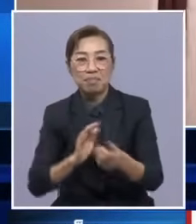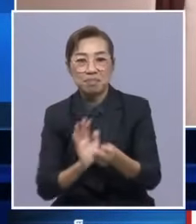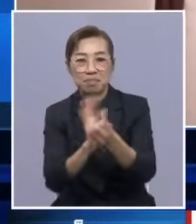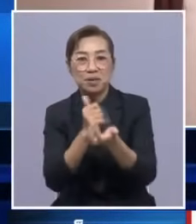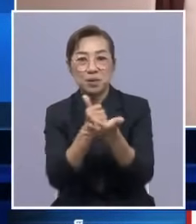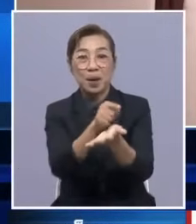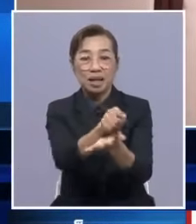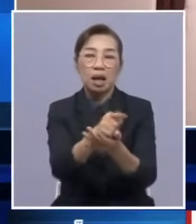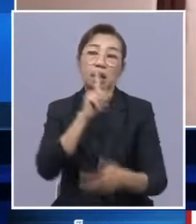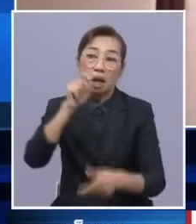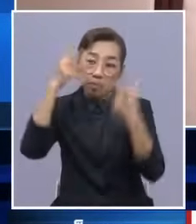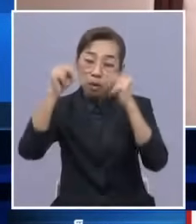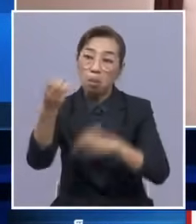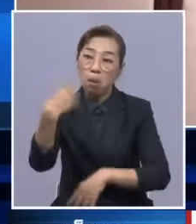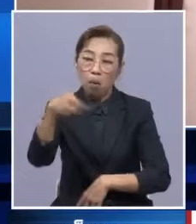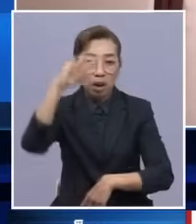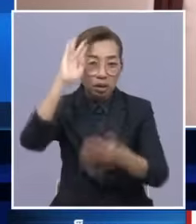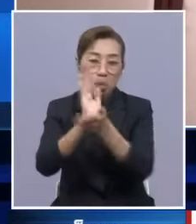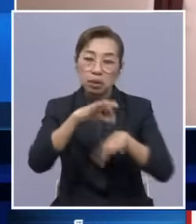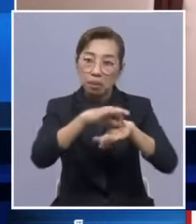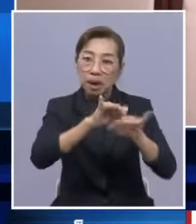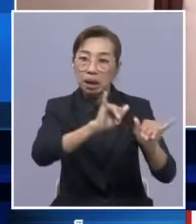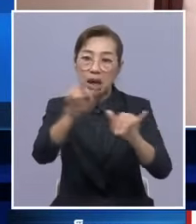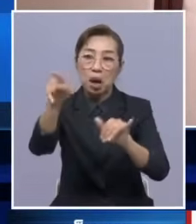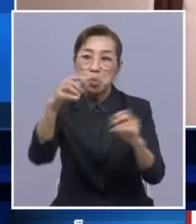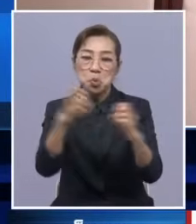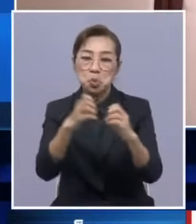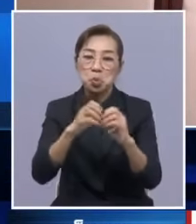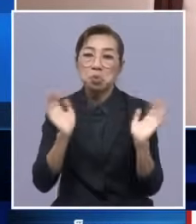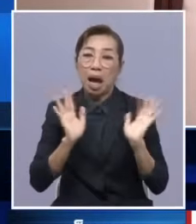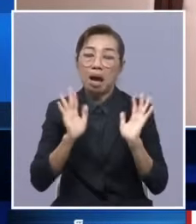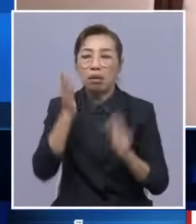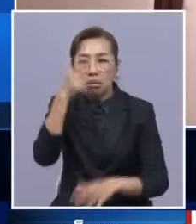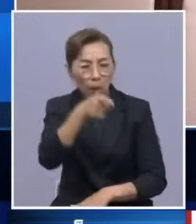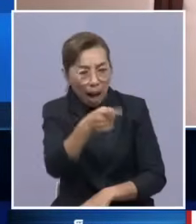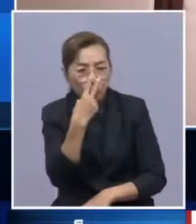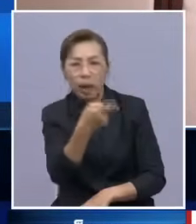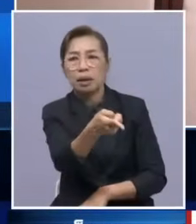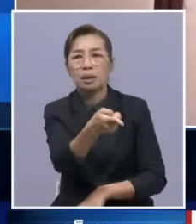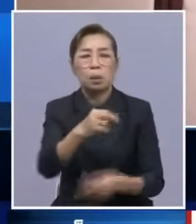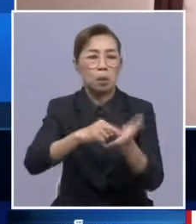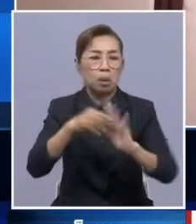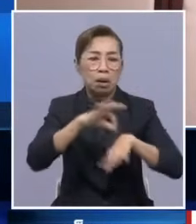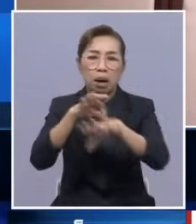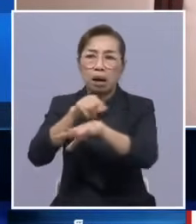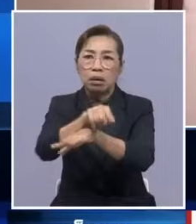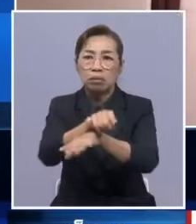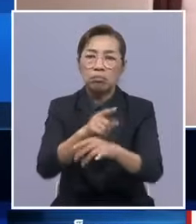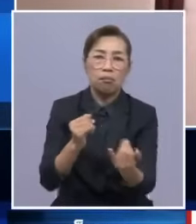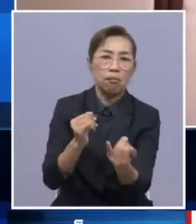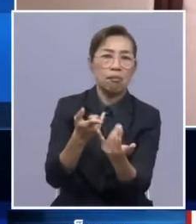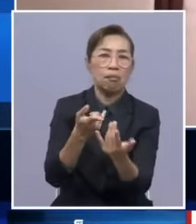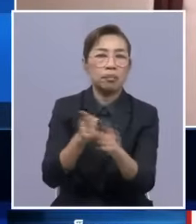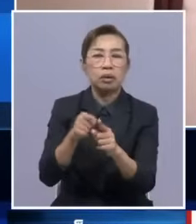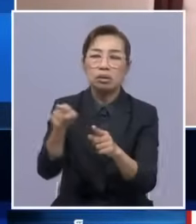วว่าไม่สามารถไปแทรกแซงการแต่งตั้งโยกย้ายได้แต่เมื่อข้อเท็จจริงเป็นแบบนี้คำถามสำคัญที่ท่านนายกไม่เคยตอ